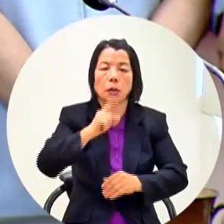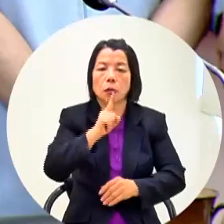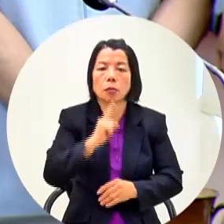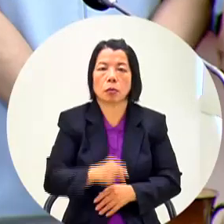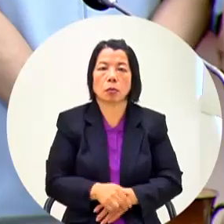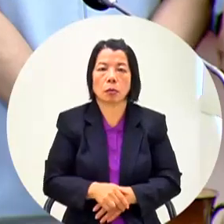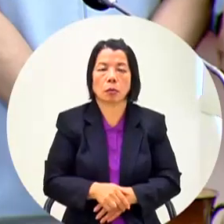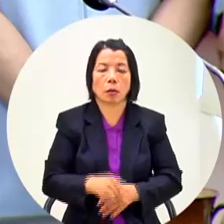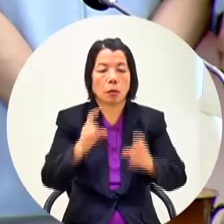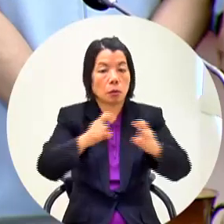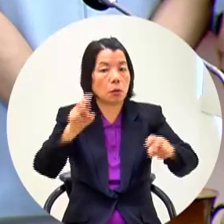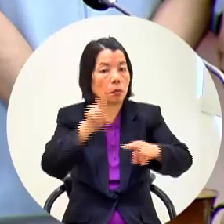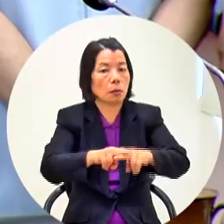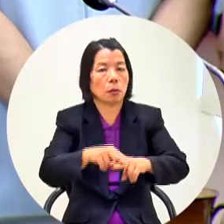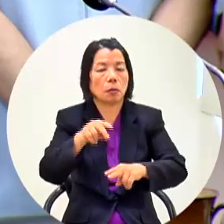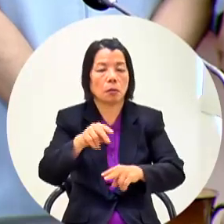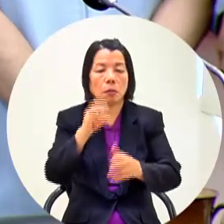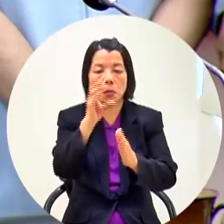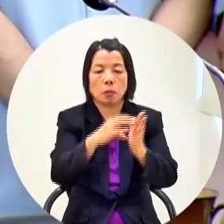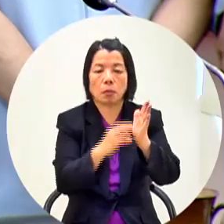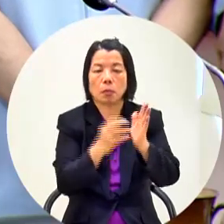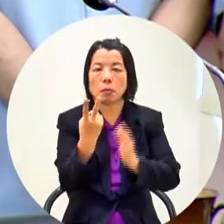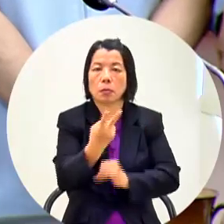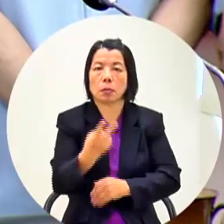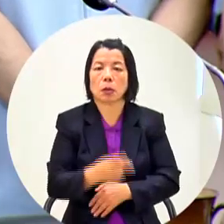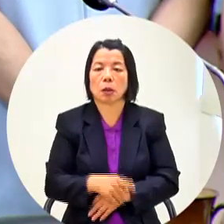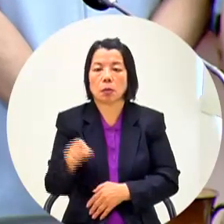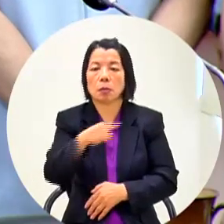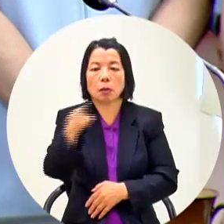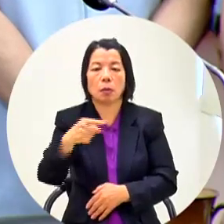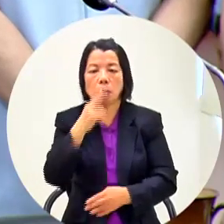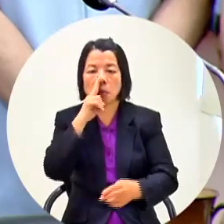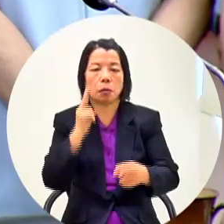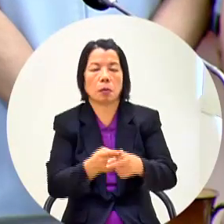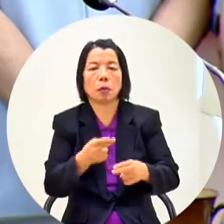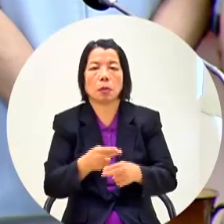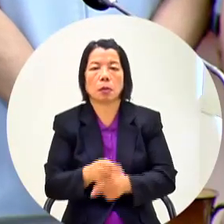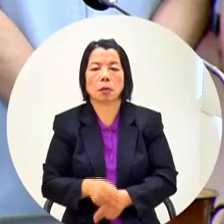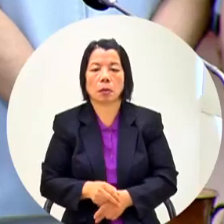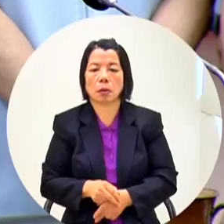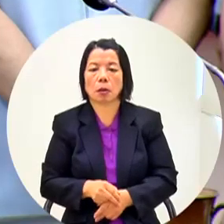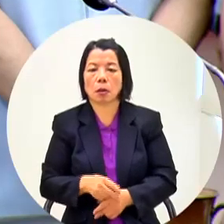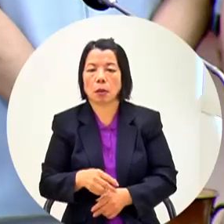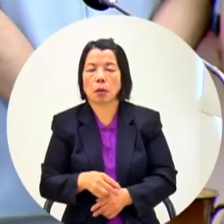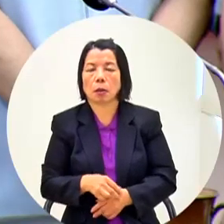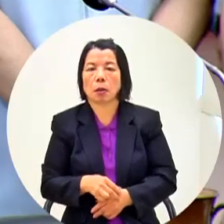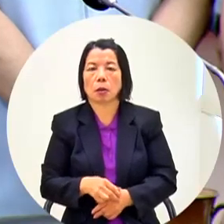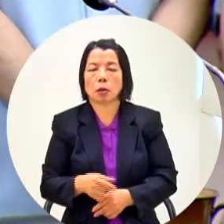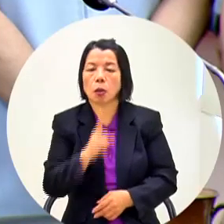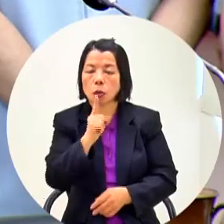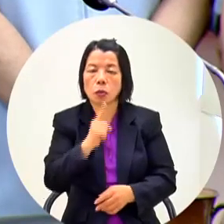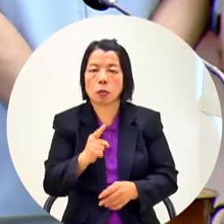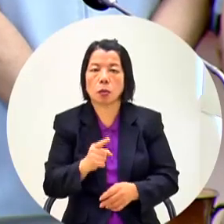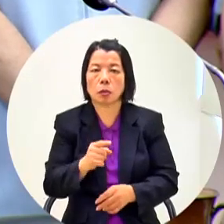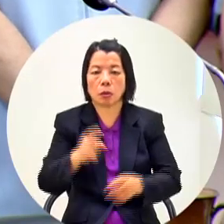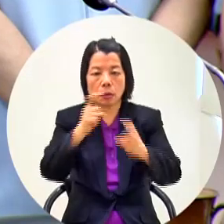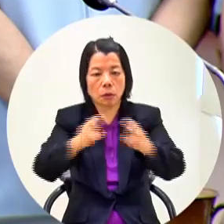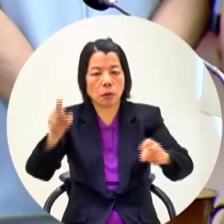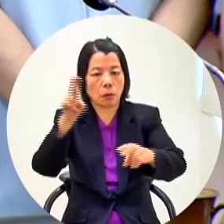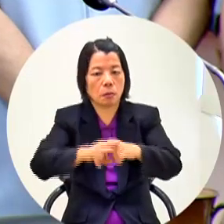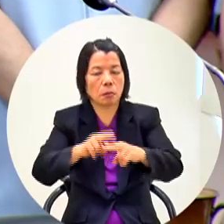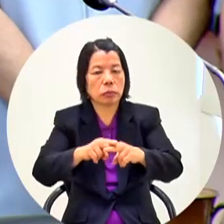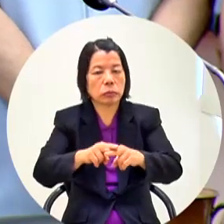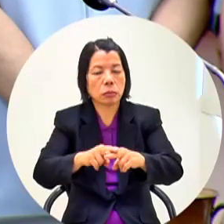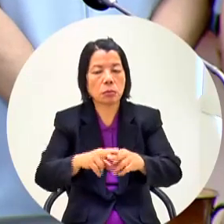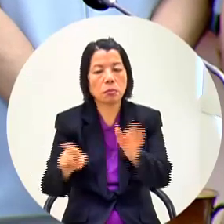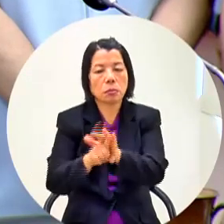字，但是被曲解、被污蔑为你要做封城兵推这几个字，